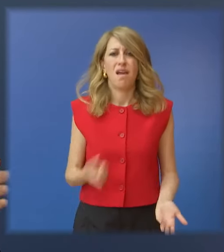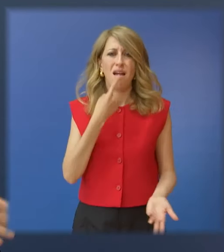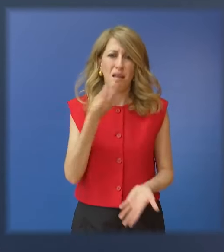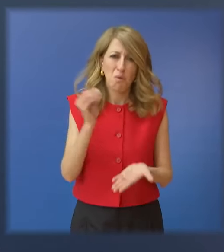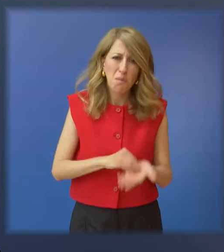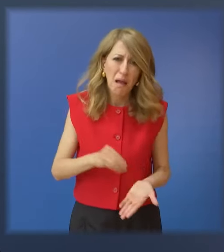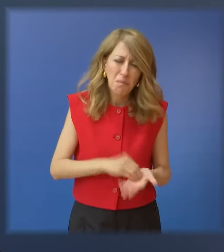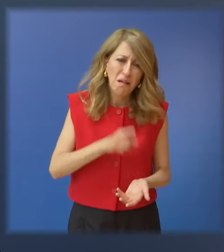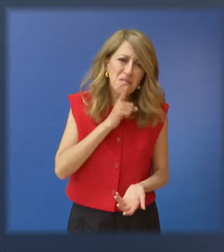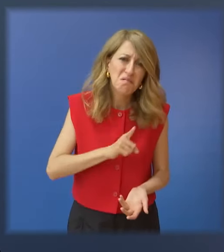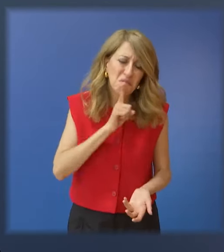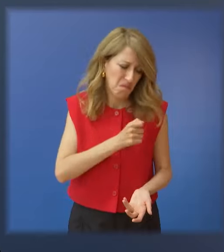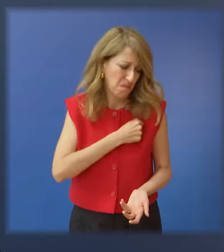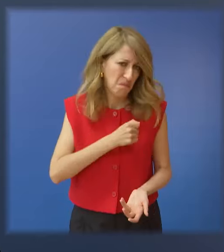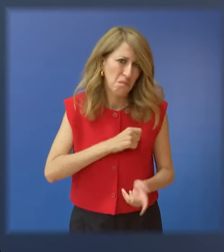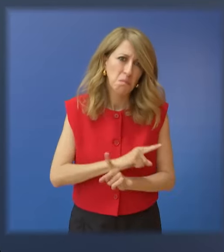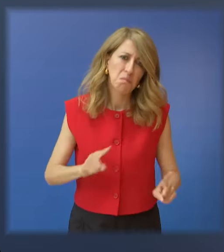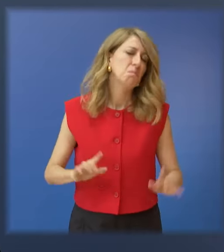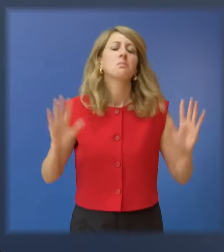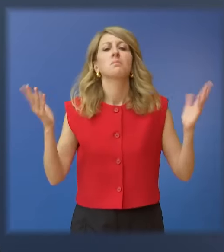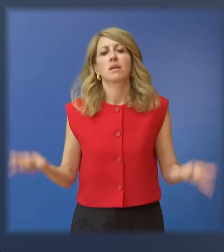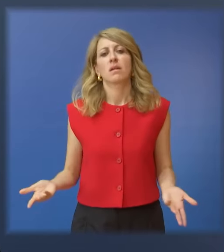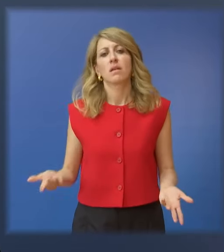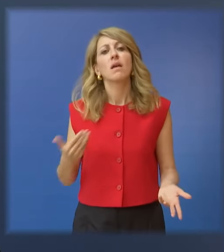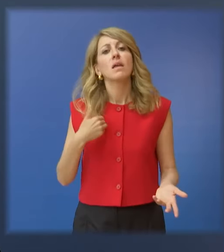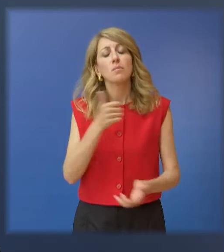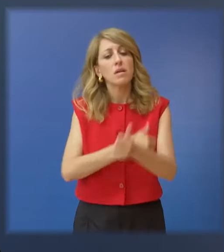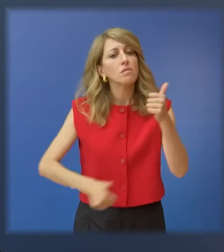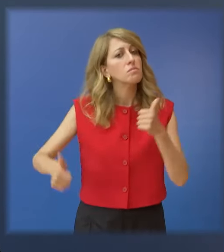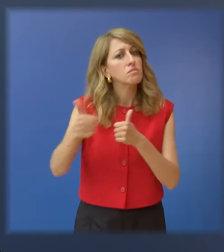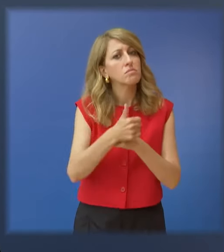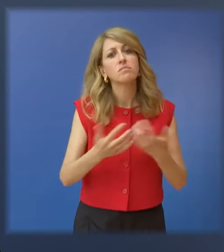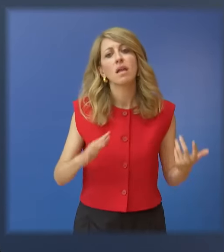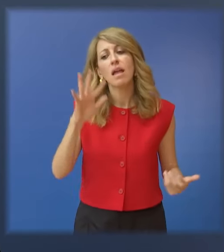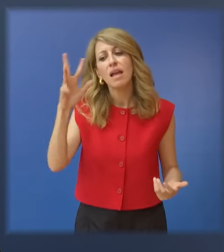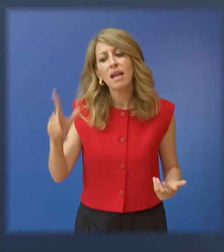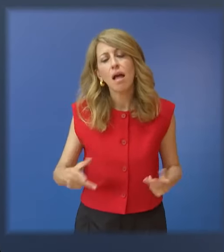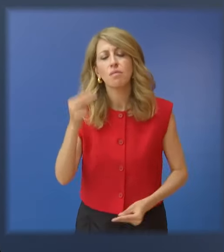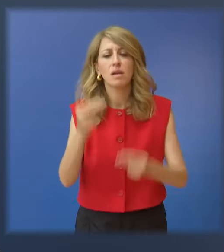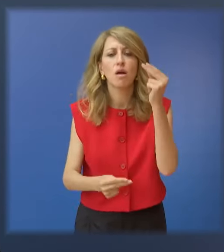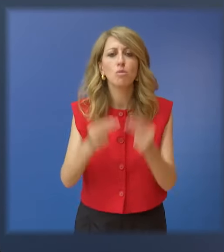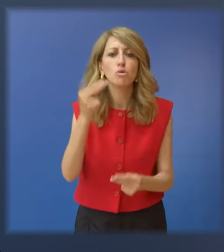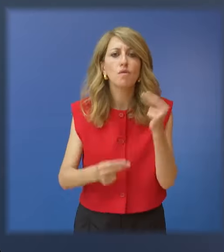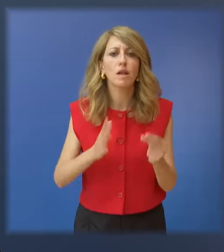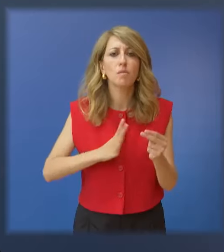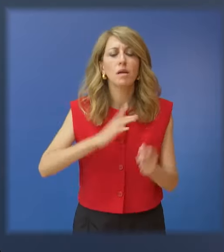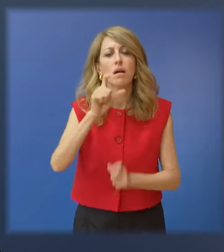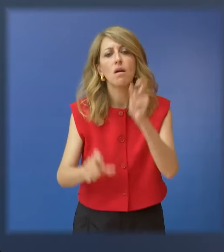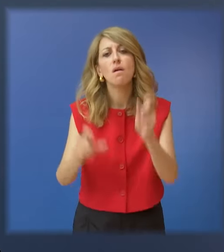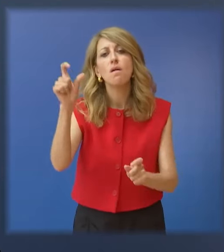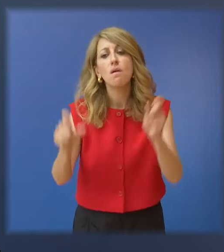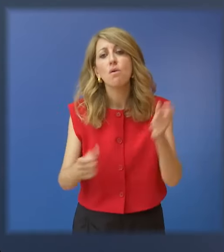και όπως βλέπετε και στις αρχικές μου εισηγήσεις και σε κάποιες άλλες ερωτήσεις προσπαθώ να απαντήσω με τεκμηρίωση με επιχειρήματα με